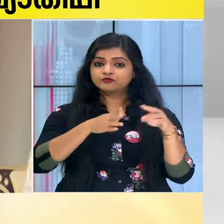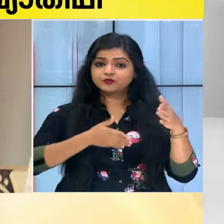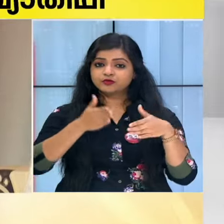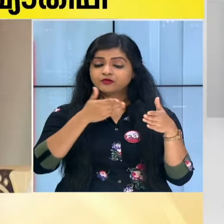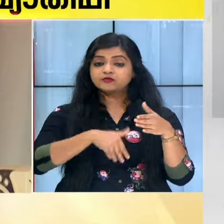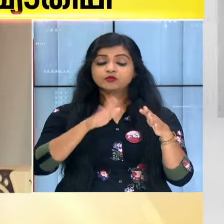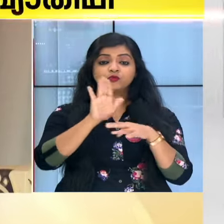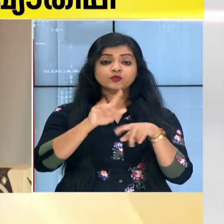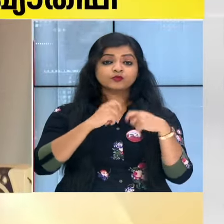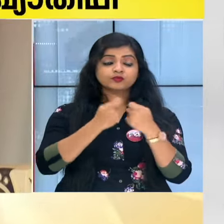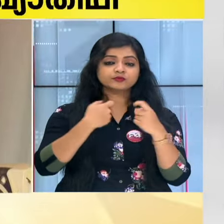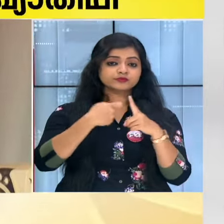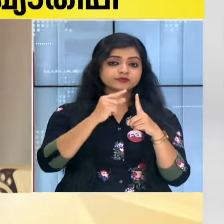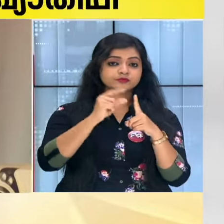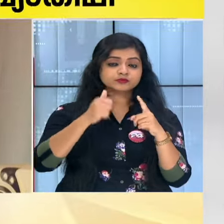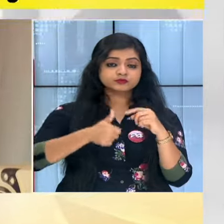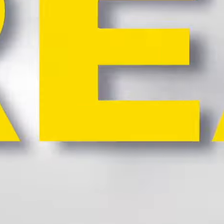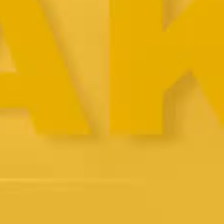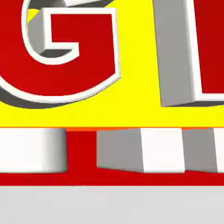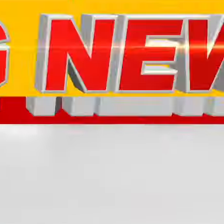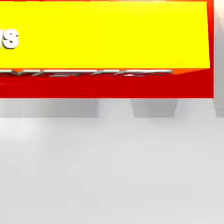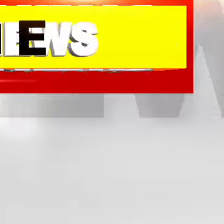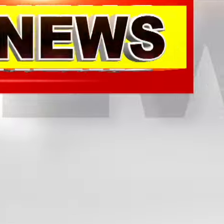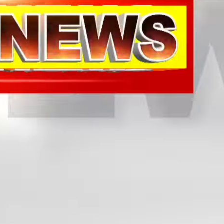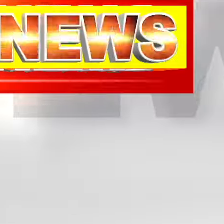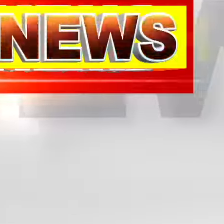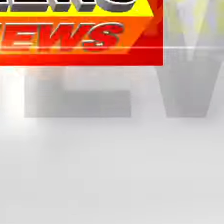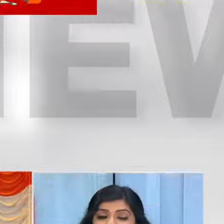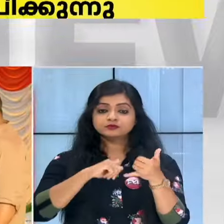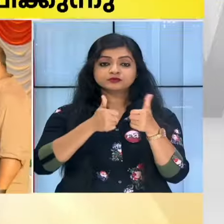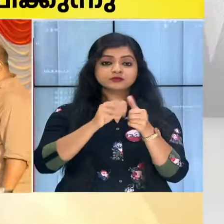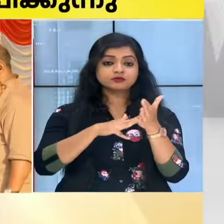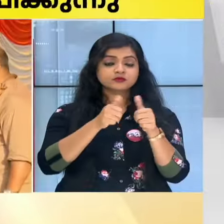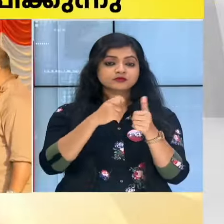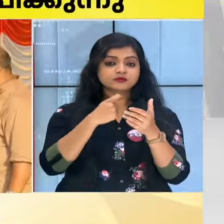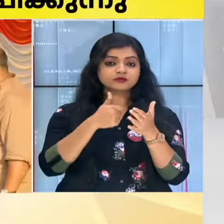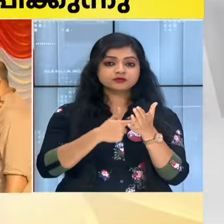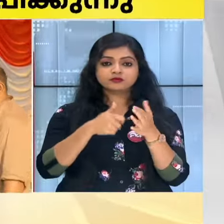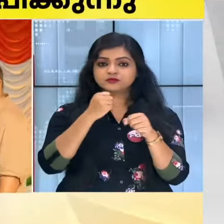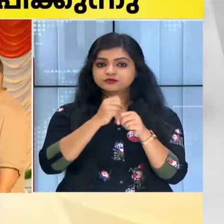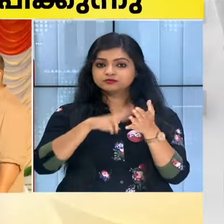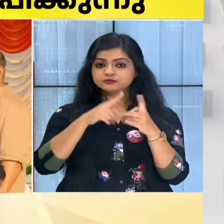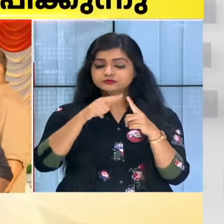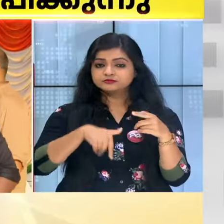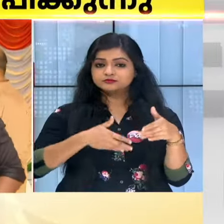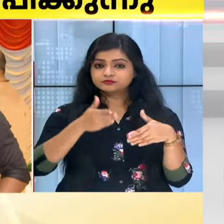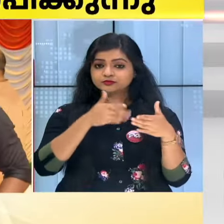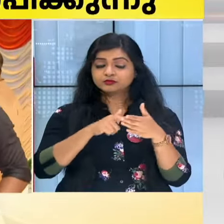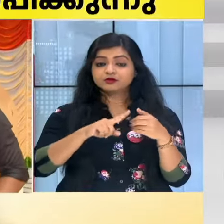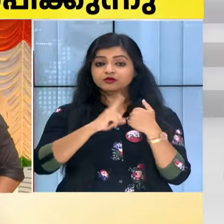കോൺഗ്രസിന്റെ കെ പി സി സി പ്രസിഡന്റും പ്രതിപക്ഷ നേതാവും നേതൃത്വം നൽകിയ സമരാഗ്നി യാത്ര അതിന്റെ അവസാനം ഇന്നിവിടെ തിരുവനന്തപുരത്ത് ഉമ്മൻചാണ്ടി